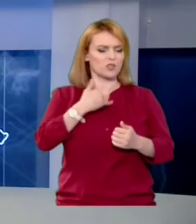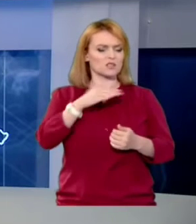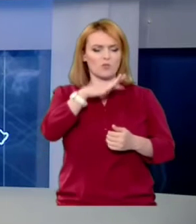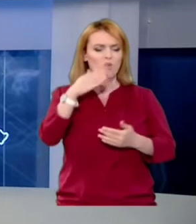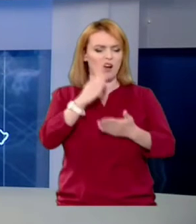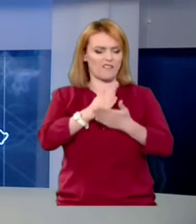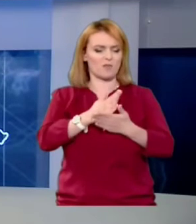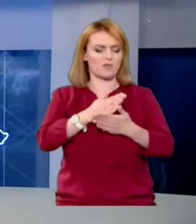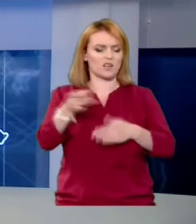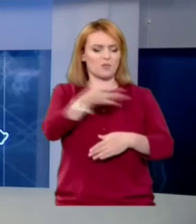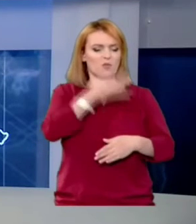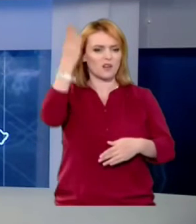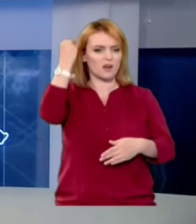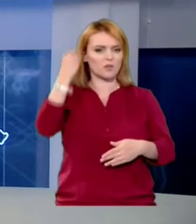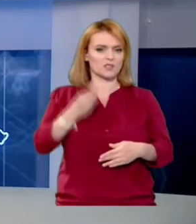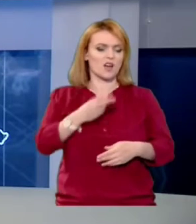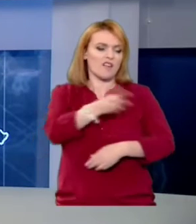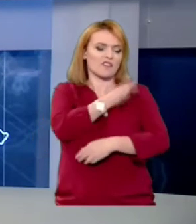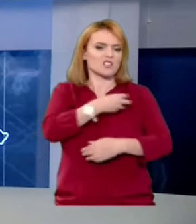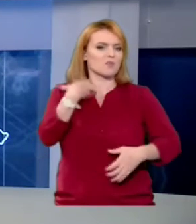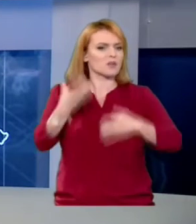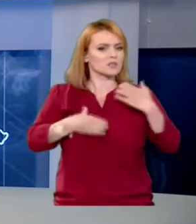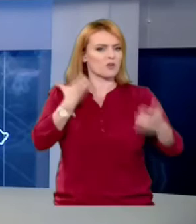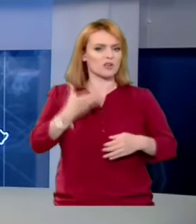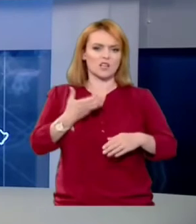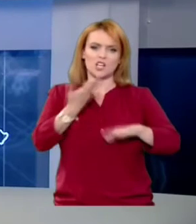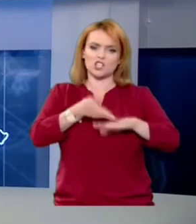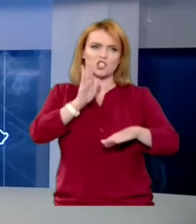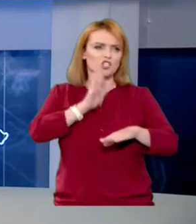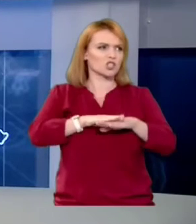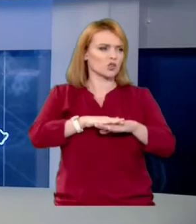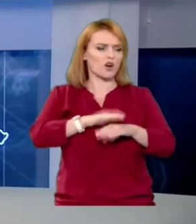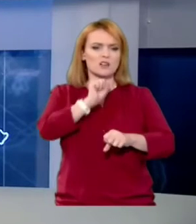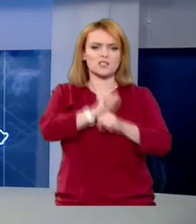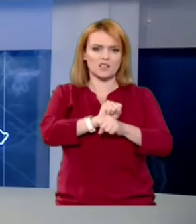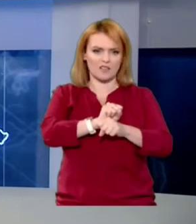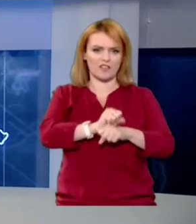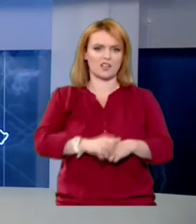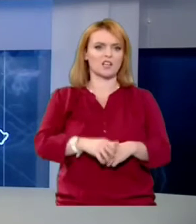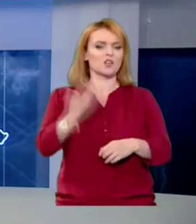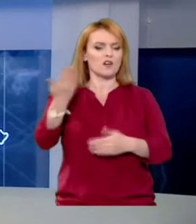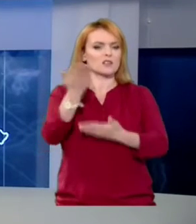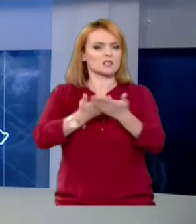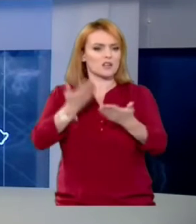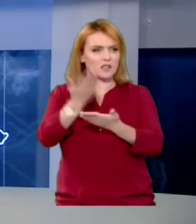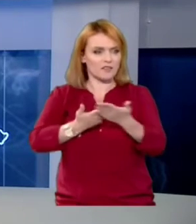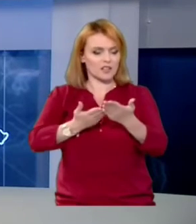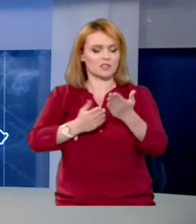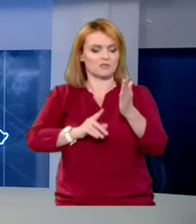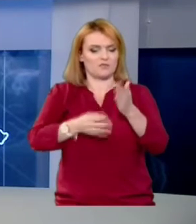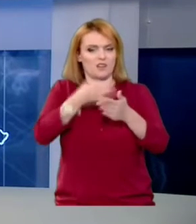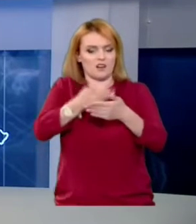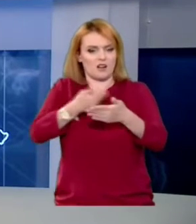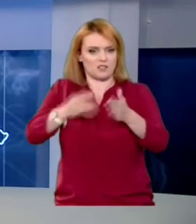țara noastră. Medicii trag un semnal de alarmă. Este foarte greu să previi apariția papilomelor, însă este recomandată începerea unui tratament